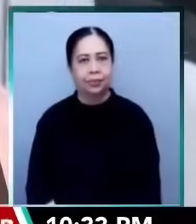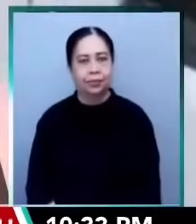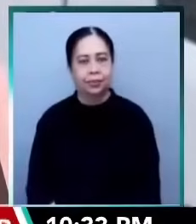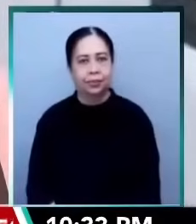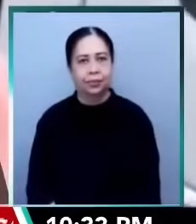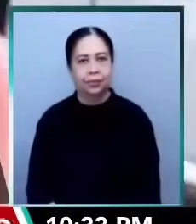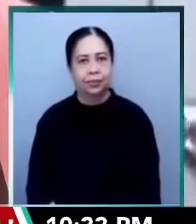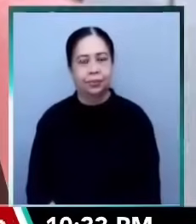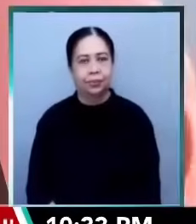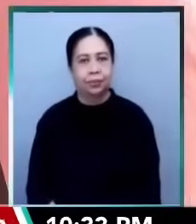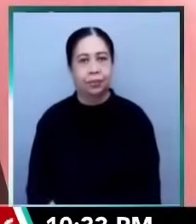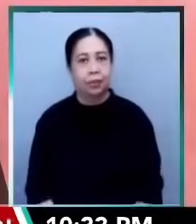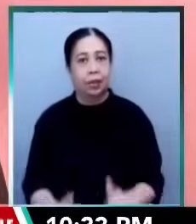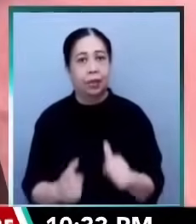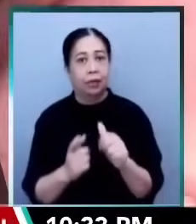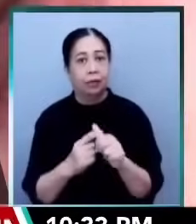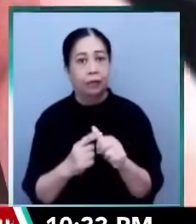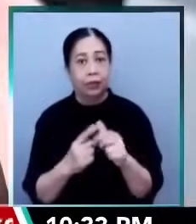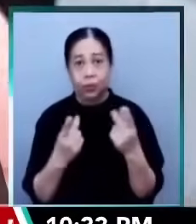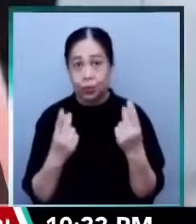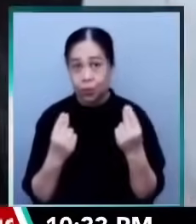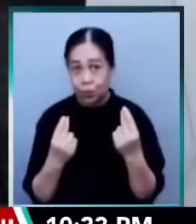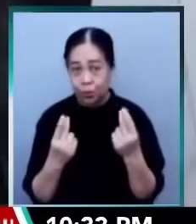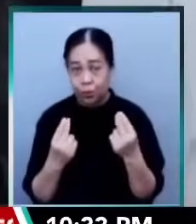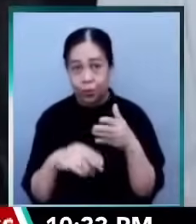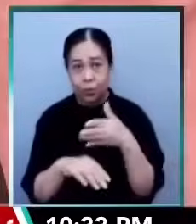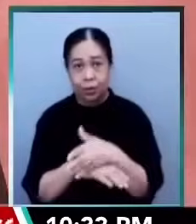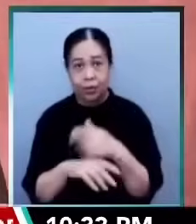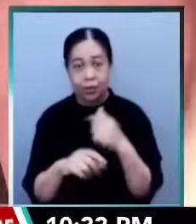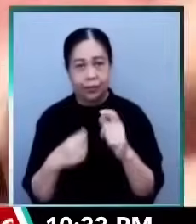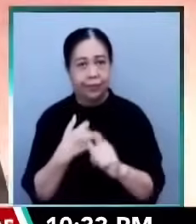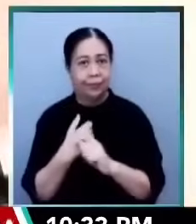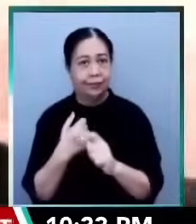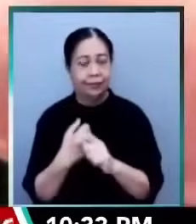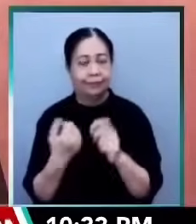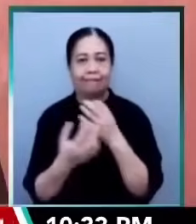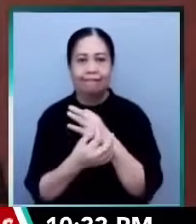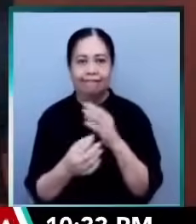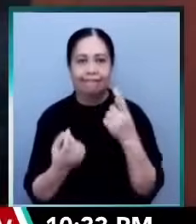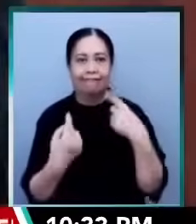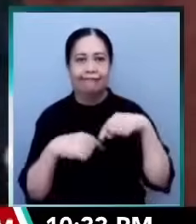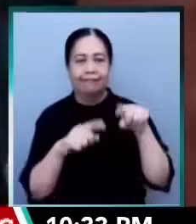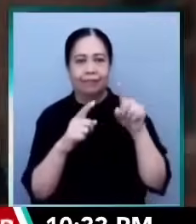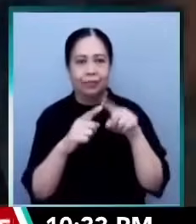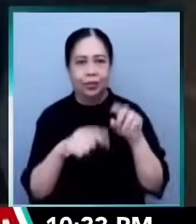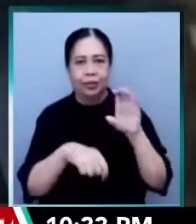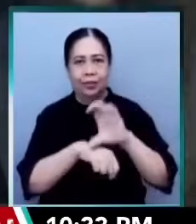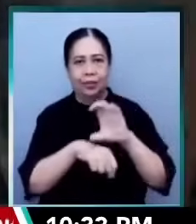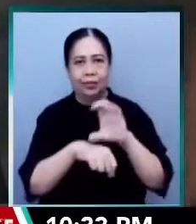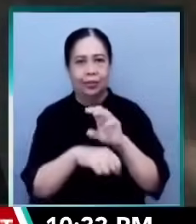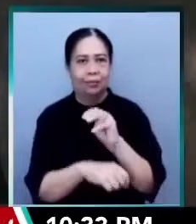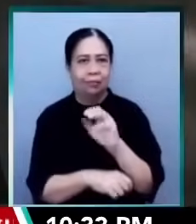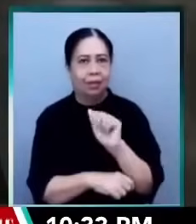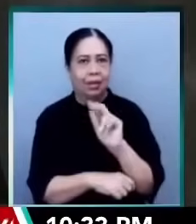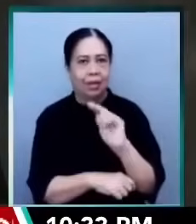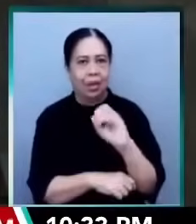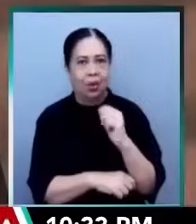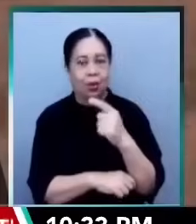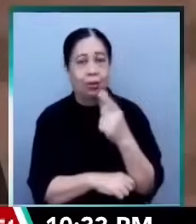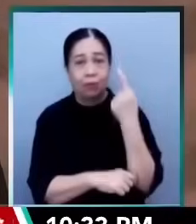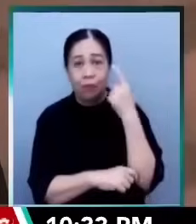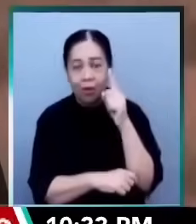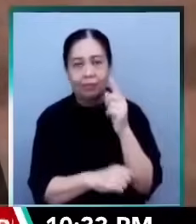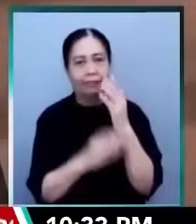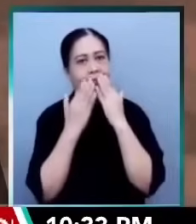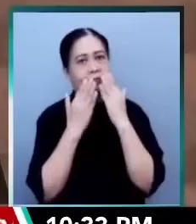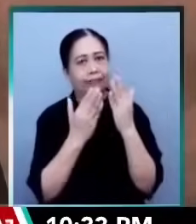Unang agenda ni Senador Laila De Lima matapos pansamantalang makalaya, bumisita sa simbahan ng Manawag para magpasalamat. Pinayuhan mang